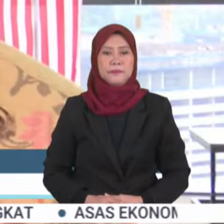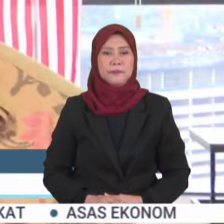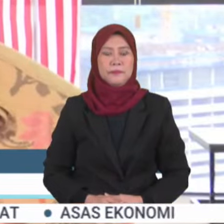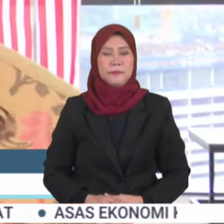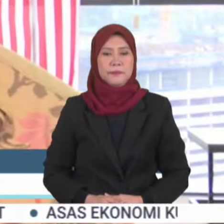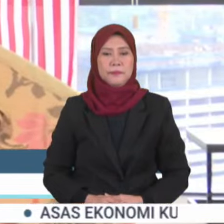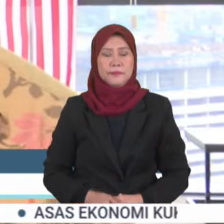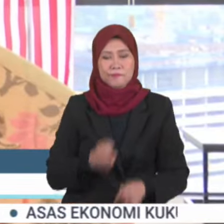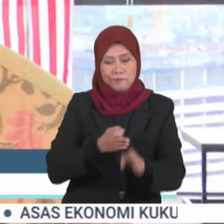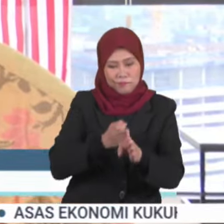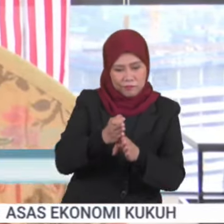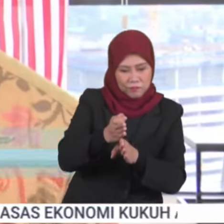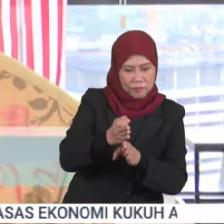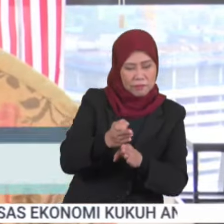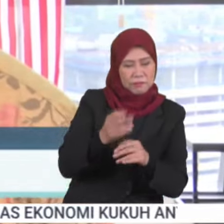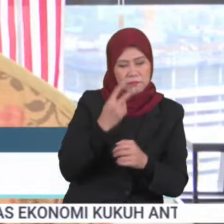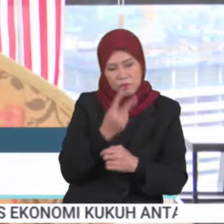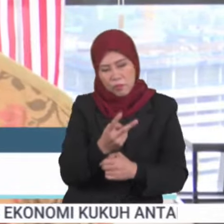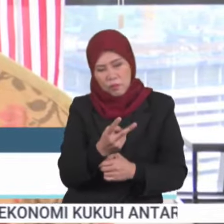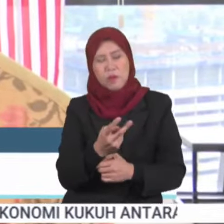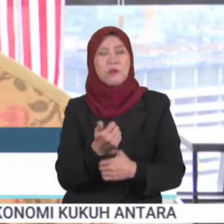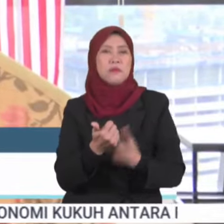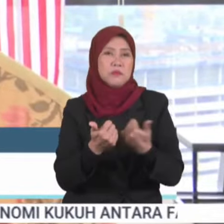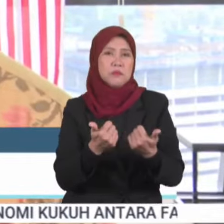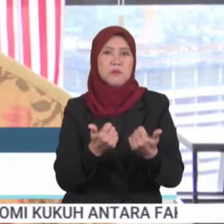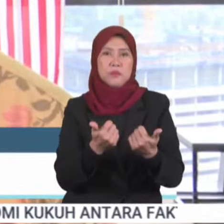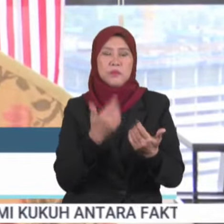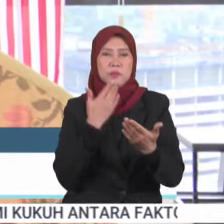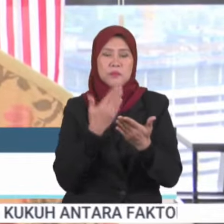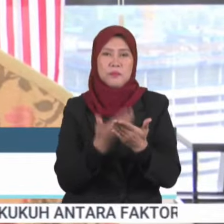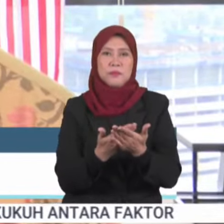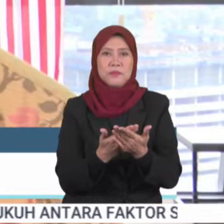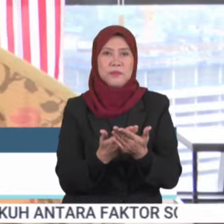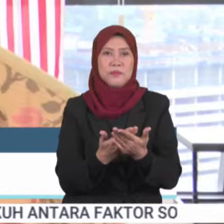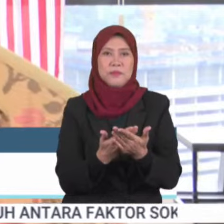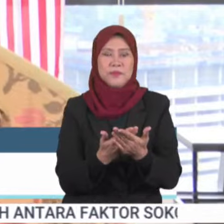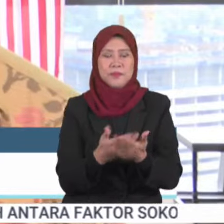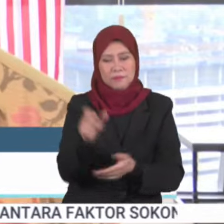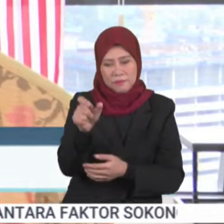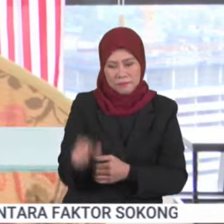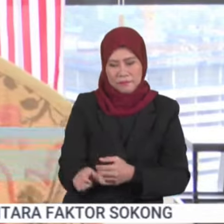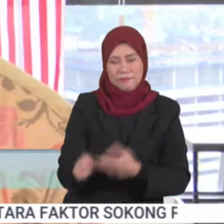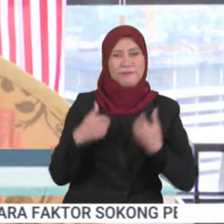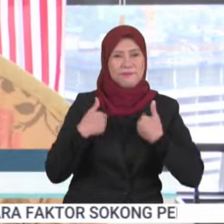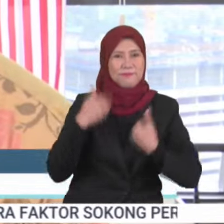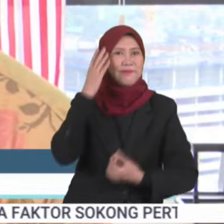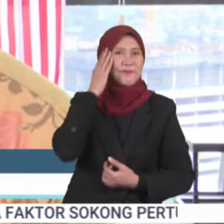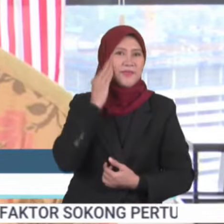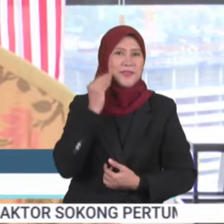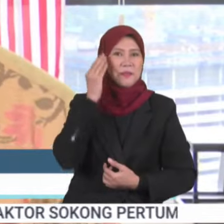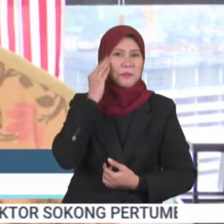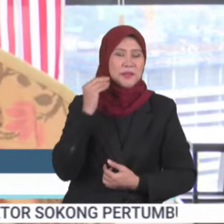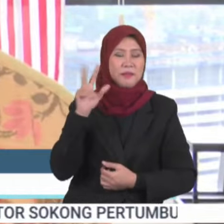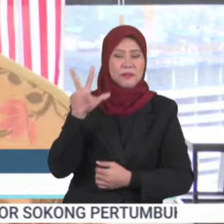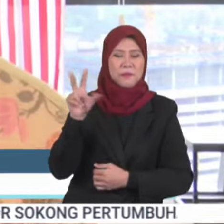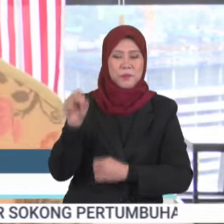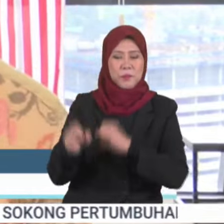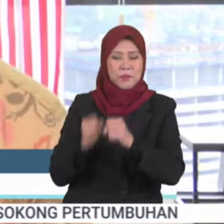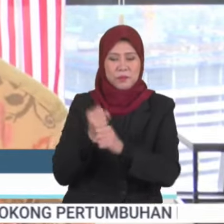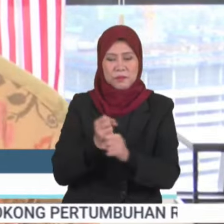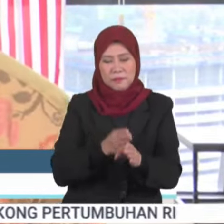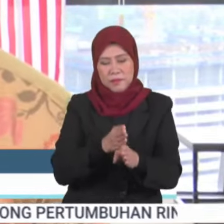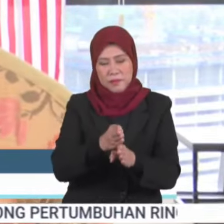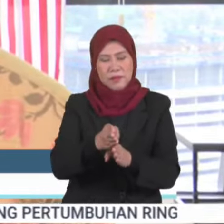Dan pihak fakulti merasakan bahawa pelantikan ini amat bermakna sebagai seorang yang mempunyai pengalaman lebih 30 tahun dalam